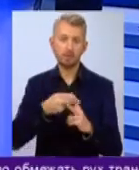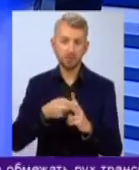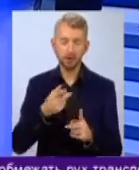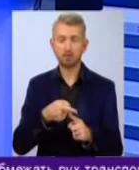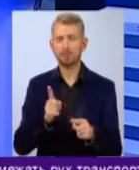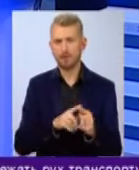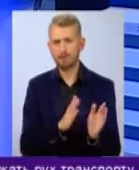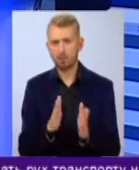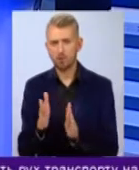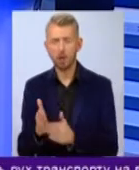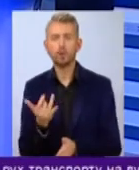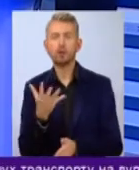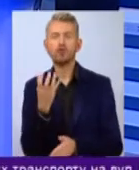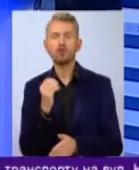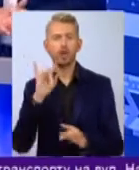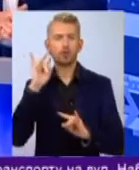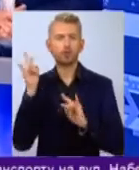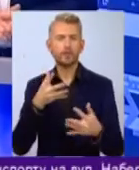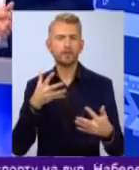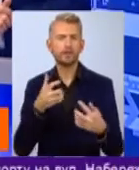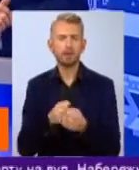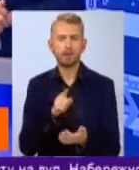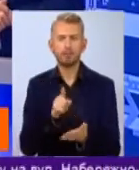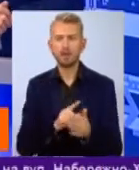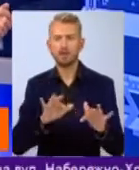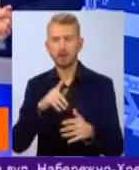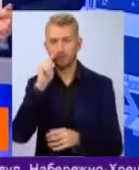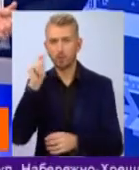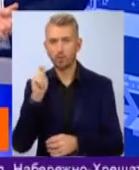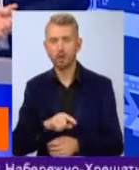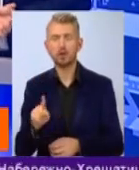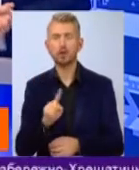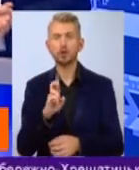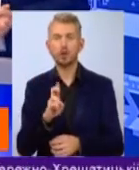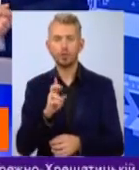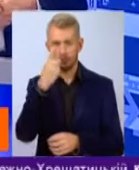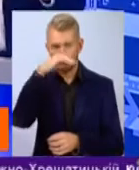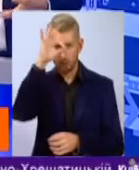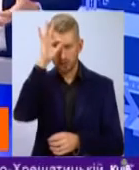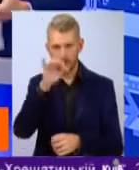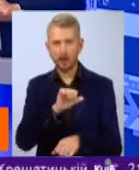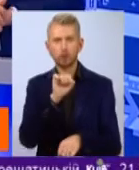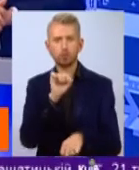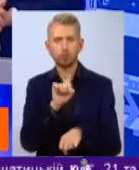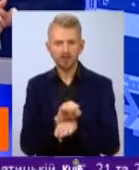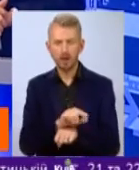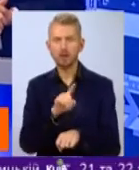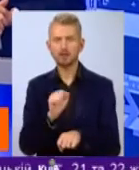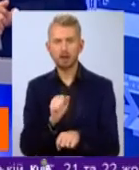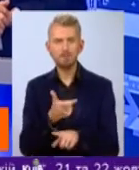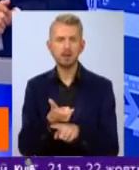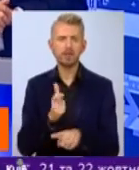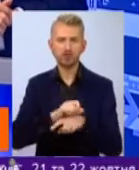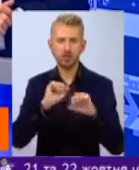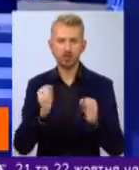порядку. Скільки ще резонансних ДТП має статися в Україні для того, щоб поліція зупиняла за перевищення